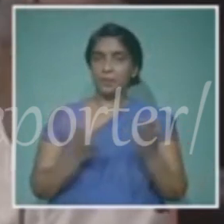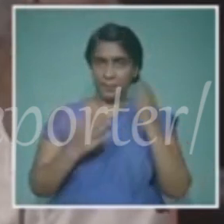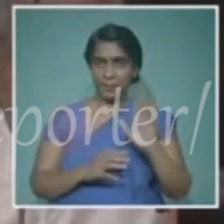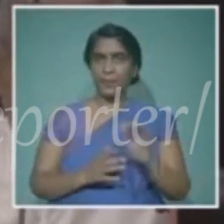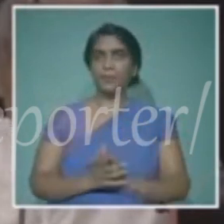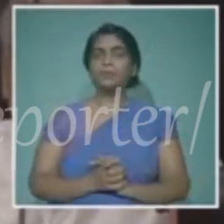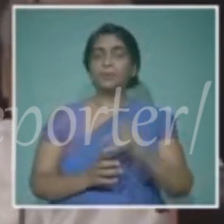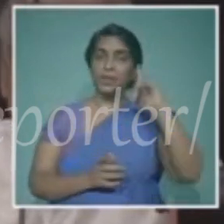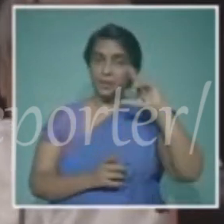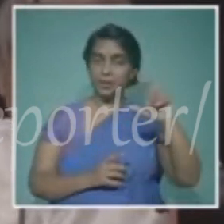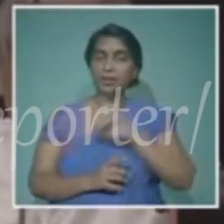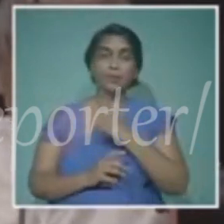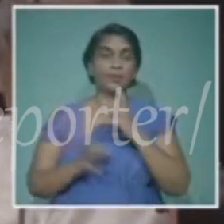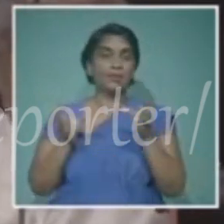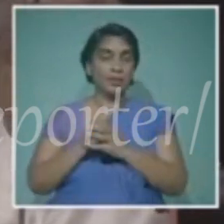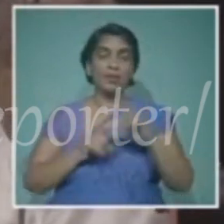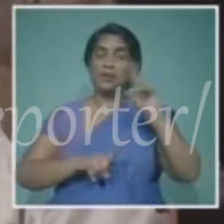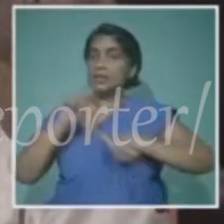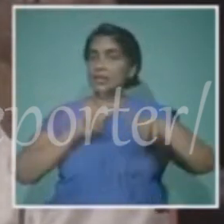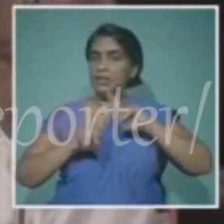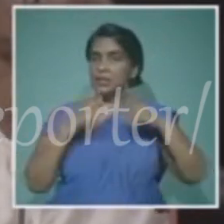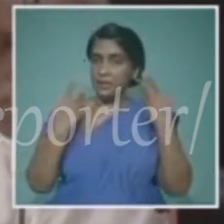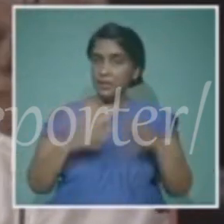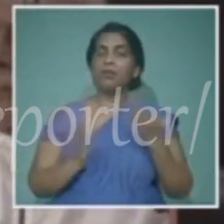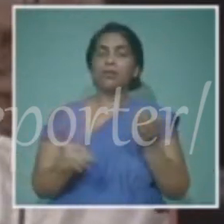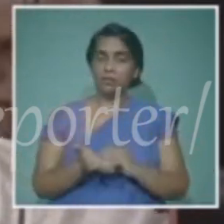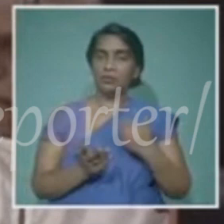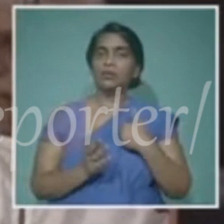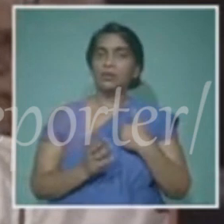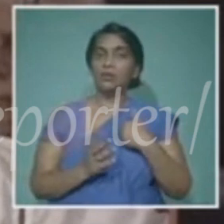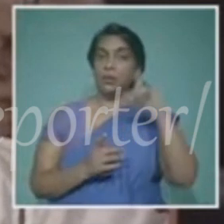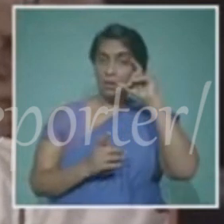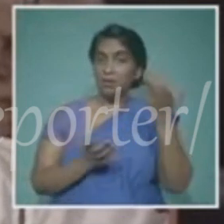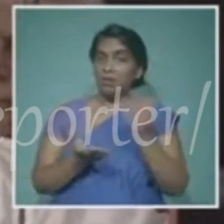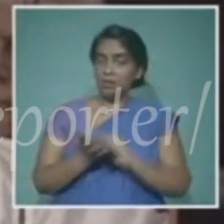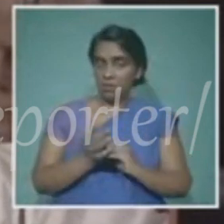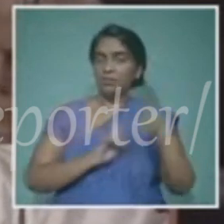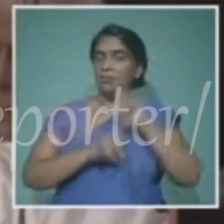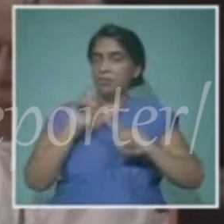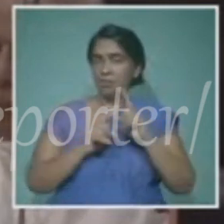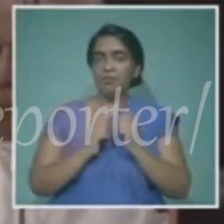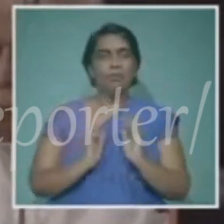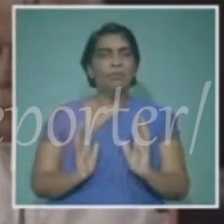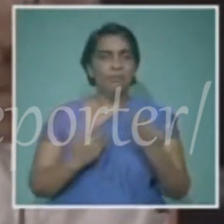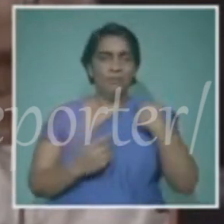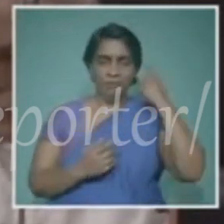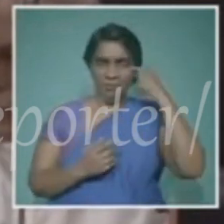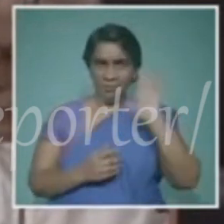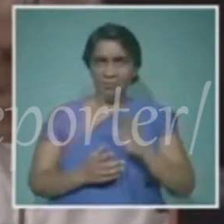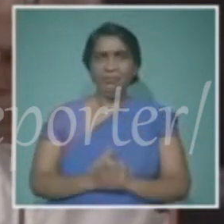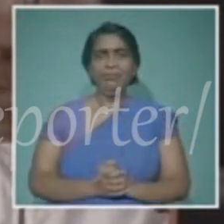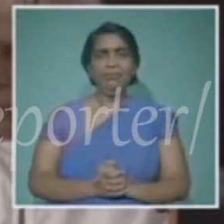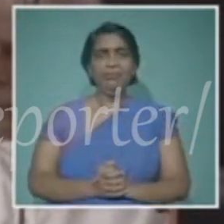තියෙන්නේ. චීන කොමියුනිස්ට් පක්ෂ සම්මේලනයෙන් පසු අපි නැවතත් චීනය සමග සාකච්ඡා ආරම්භ කරන්නට බලාපොරොත්තු